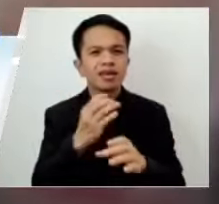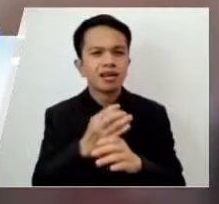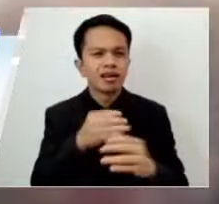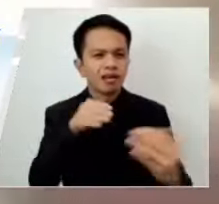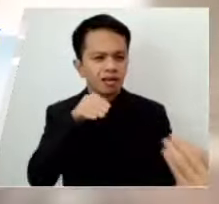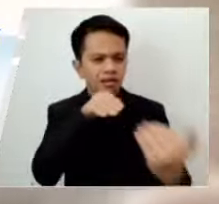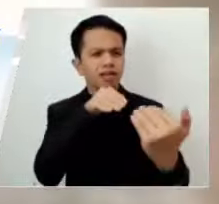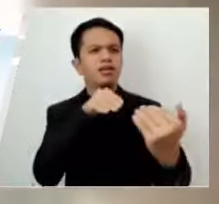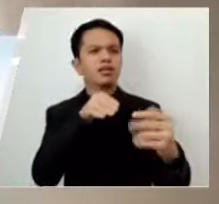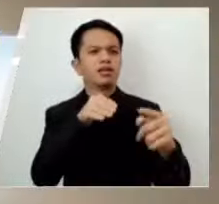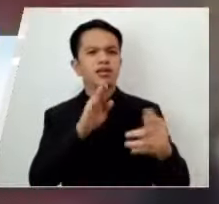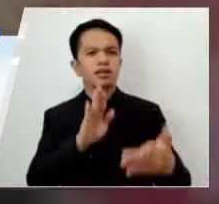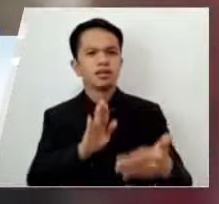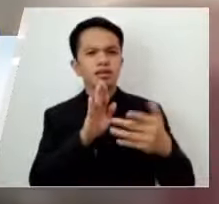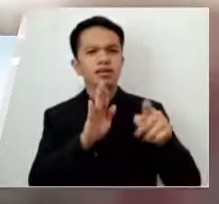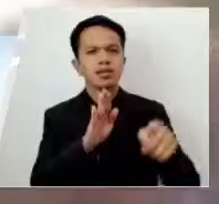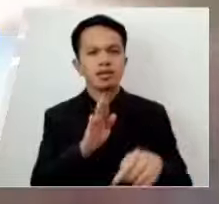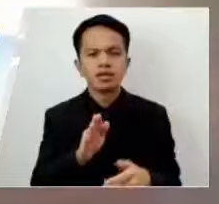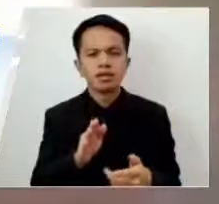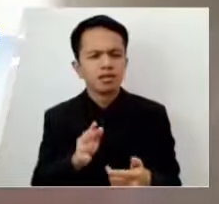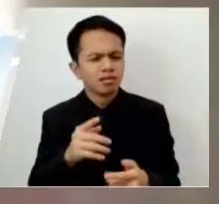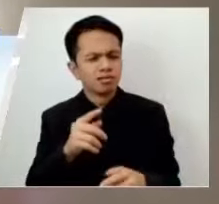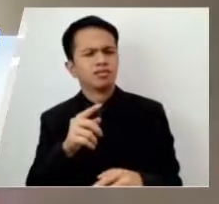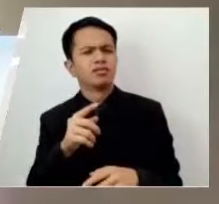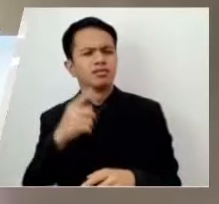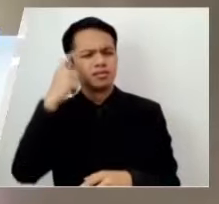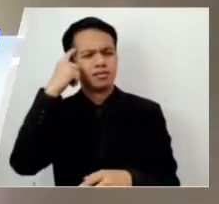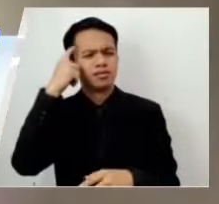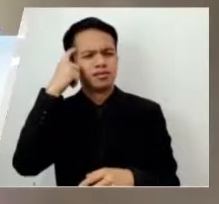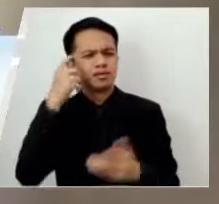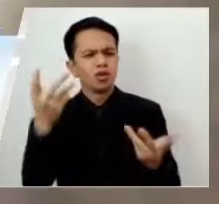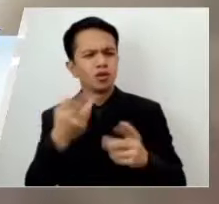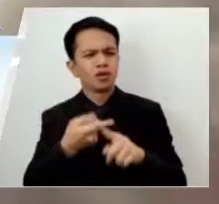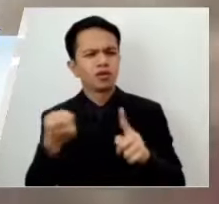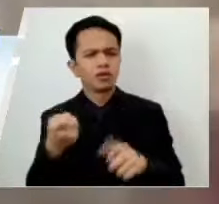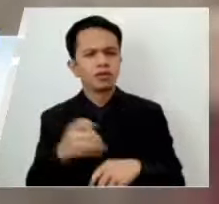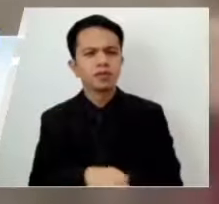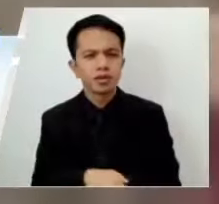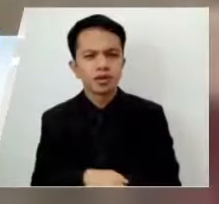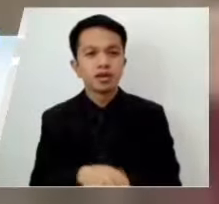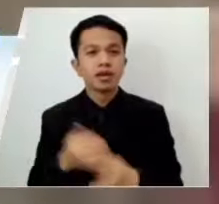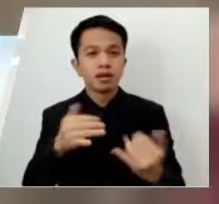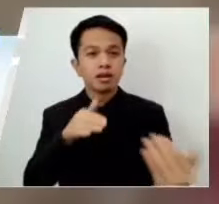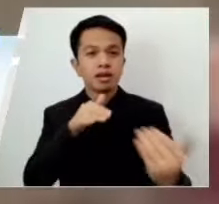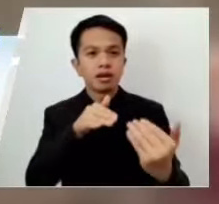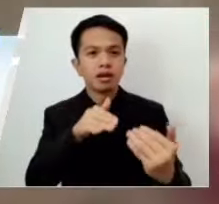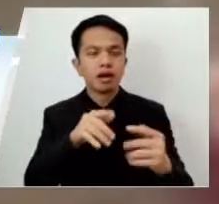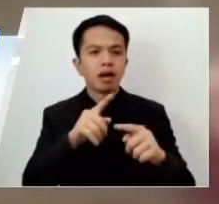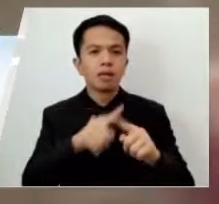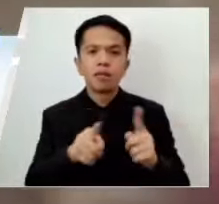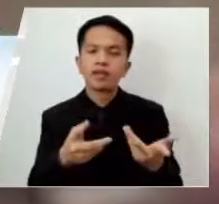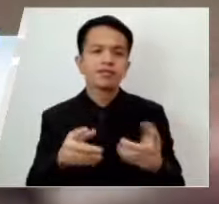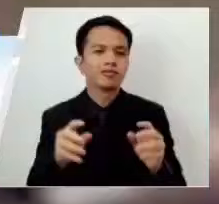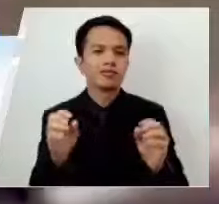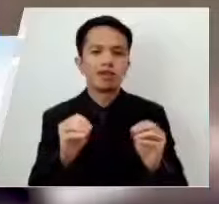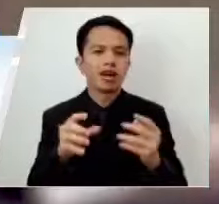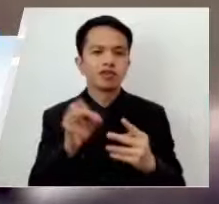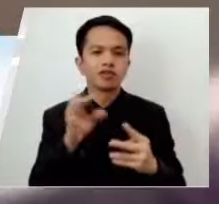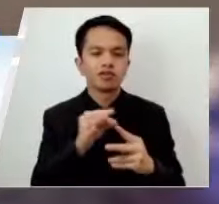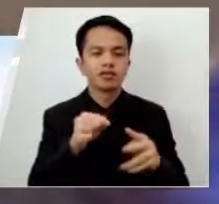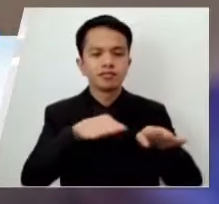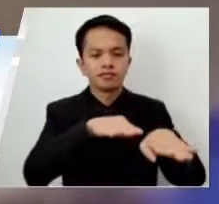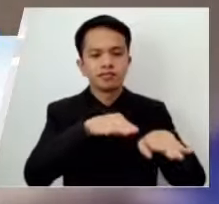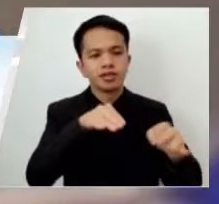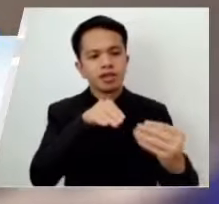siya pumasok doon? Saan ba siya galing? Bakya pang umabante ang nag-counterflow pero wala rin nagawa kundi umatras. Layo